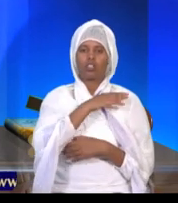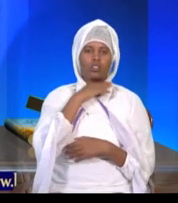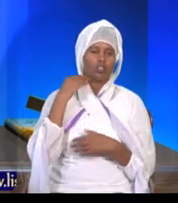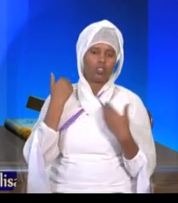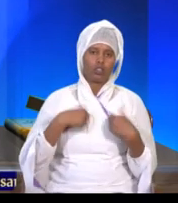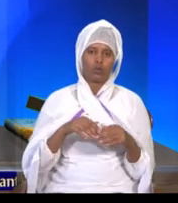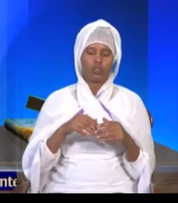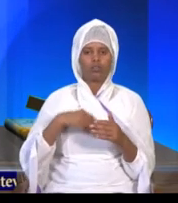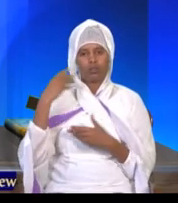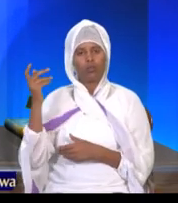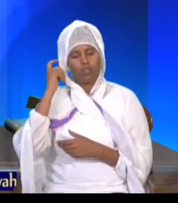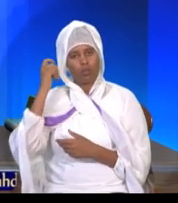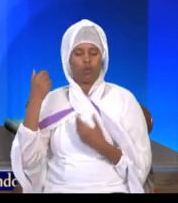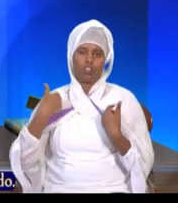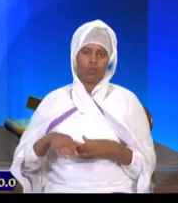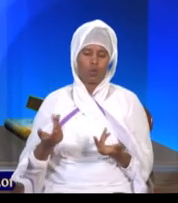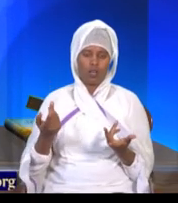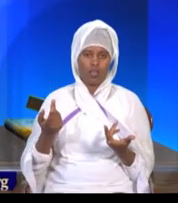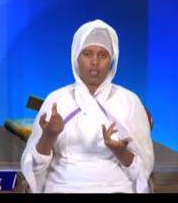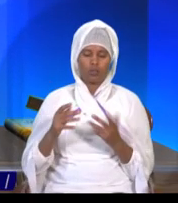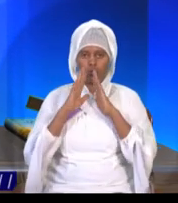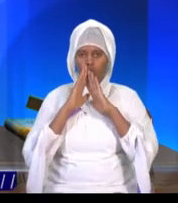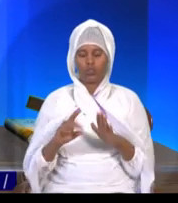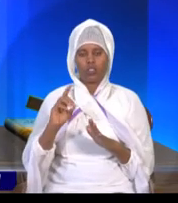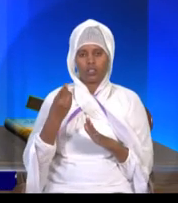ንዓኣ ድማ ከይትነግረለይ ብምባል ቀተለዋ እዩ